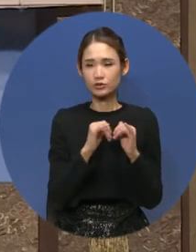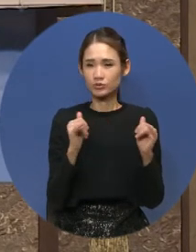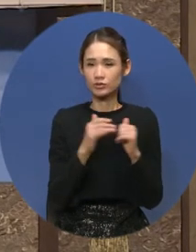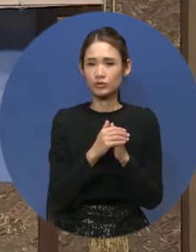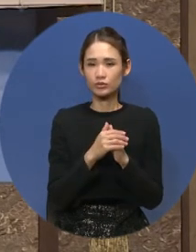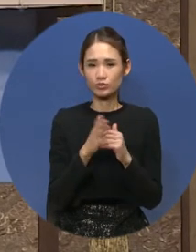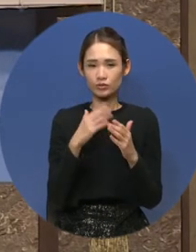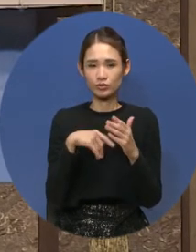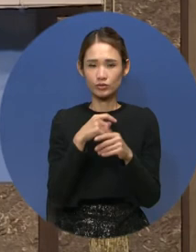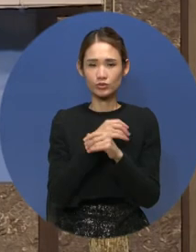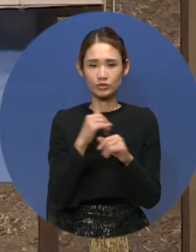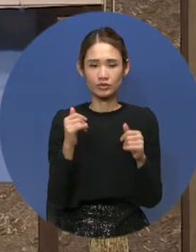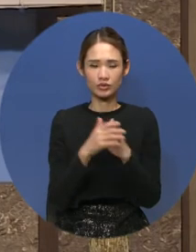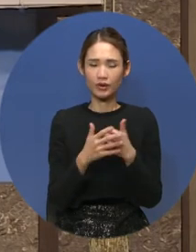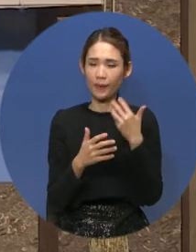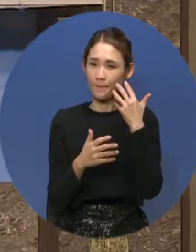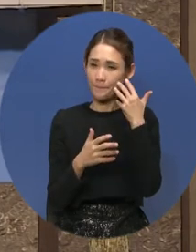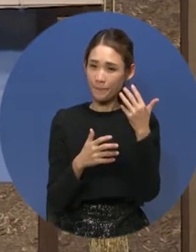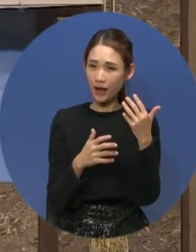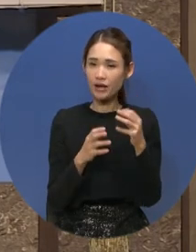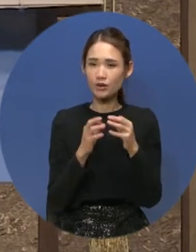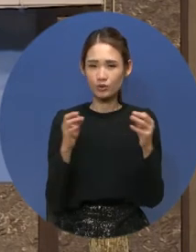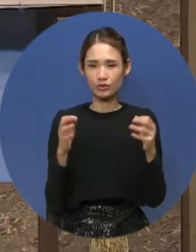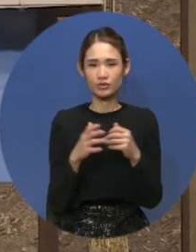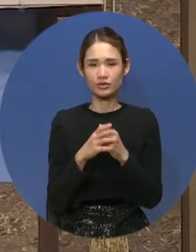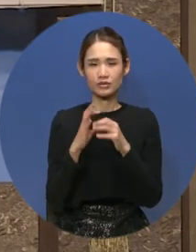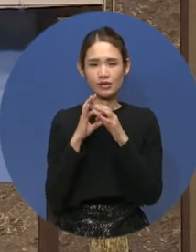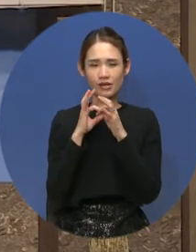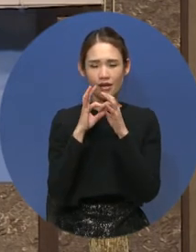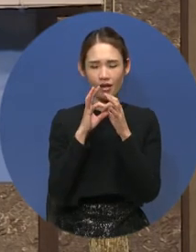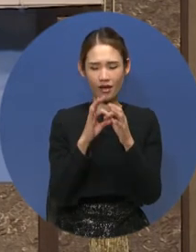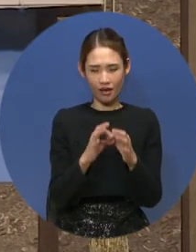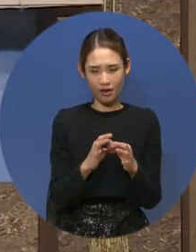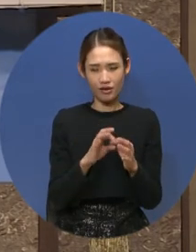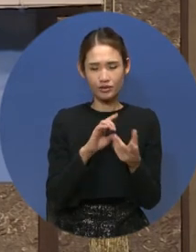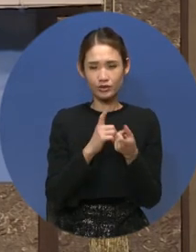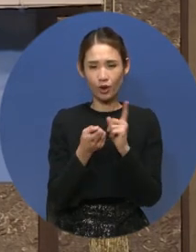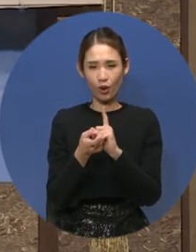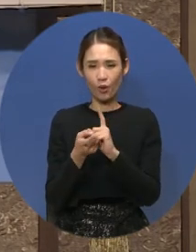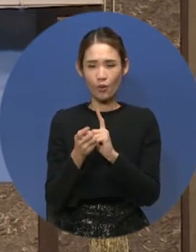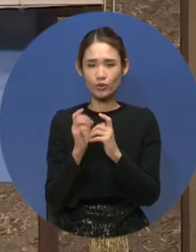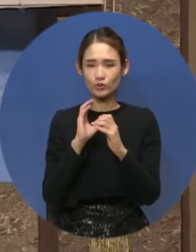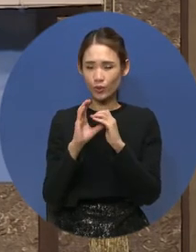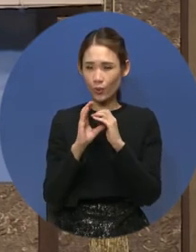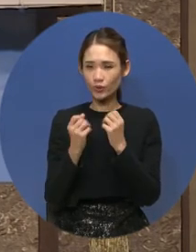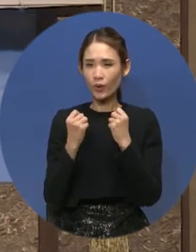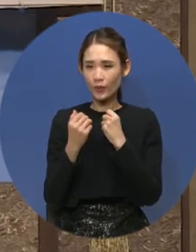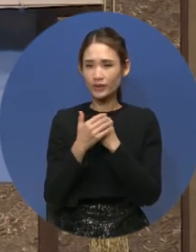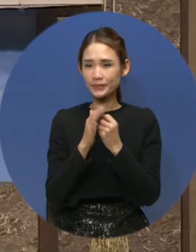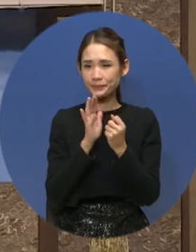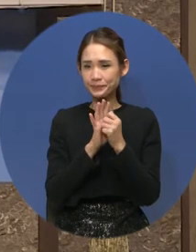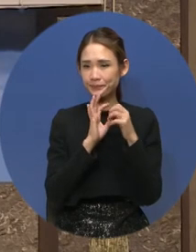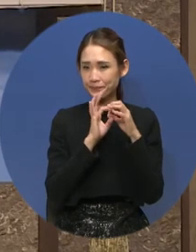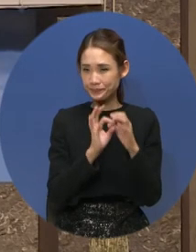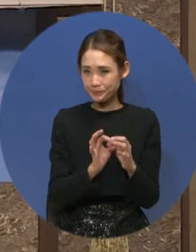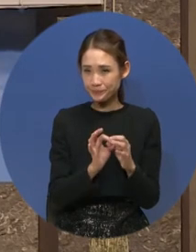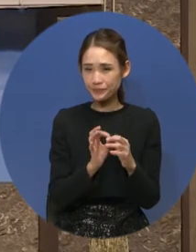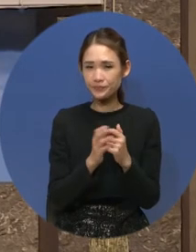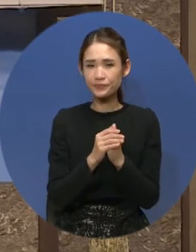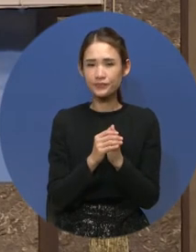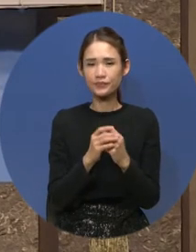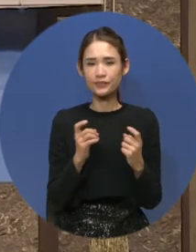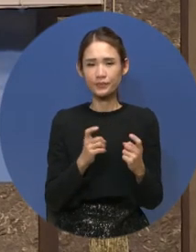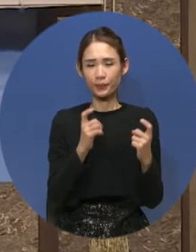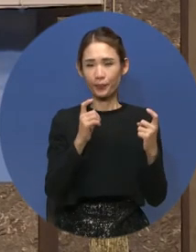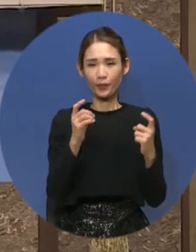주민 우리 공무원분들이 8개월 동안 지속적으로 상생하고 소통하고 협력을 해가지고 결국은 네. 아무런 마찰